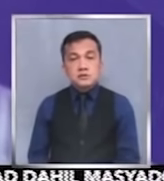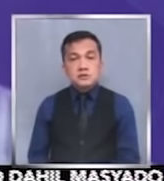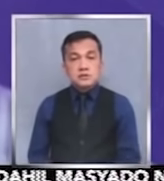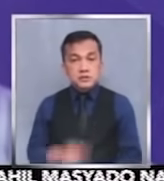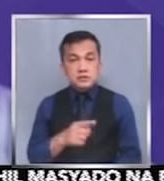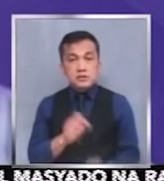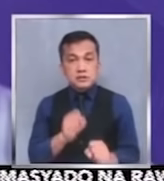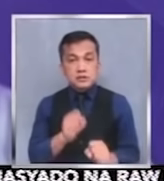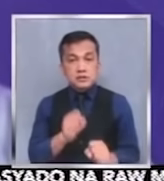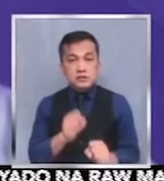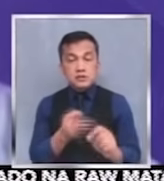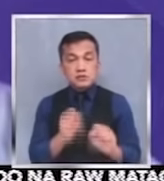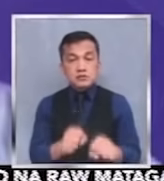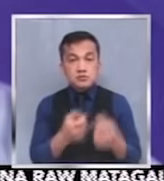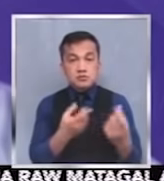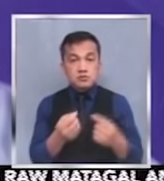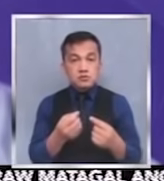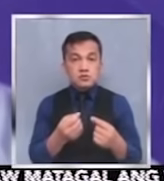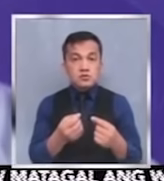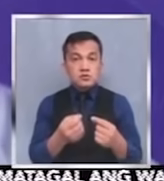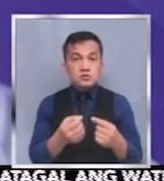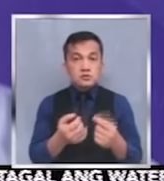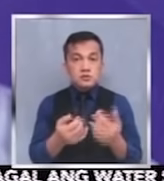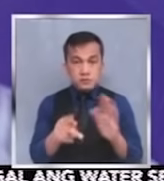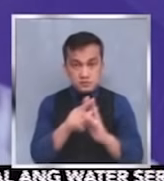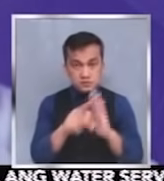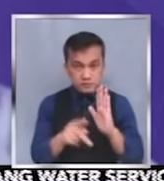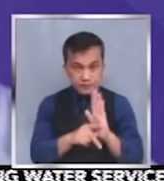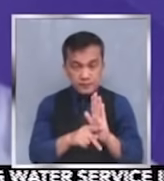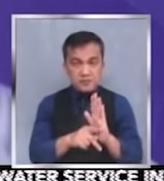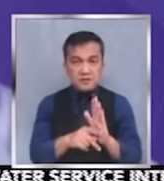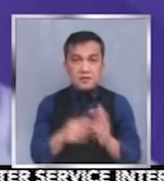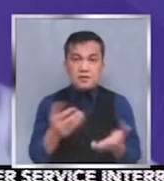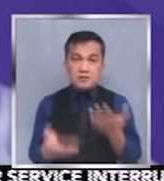under the existing policies. Probably o baka